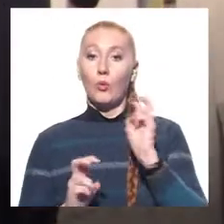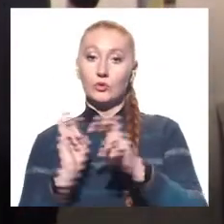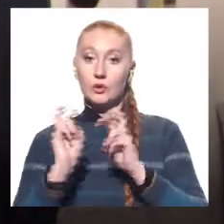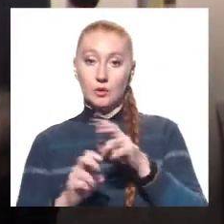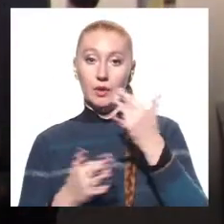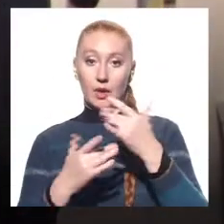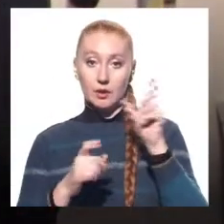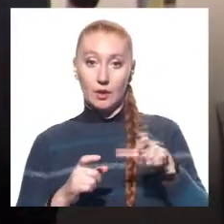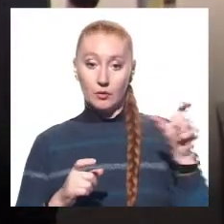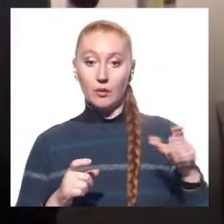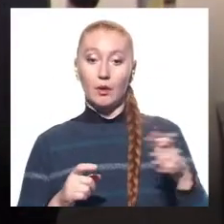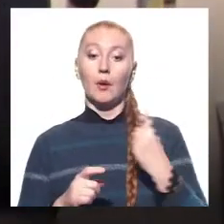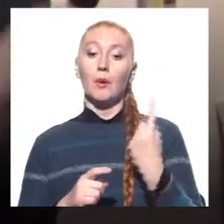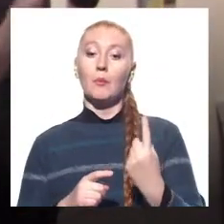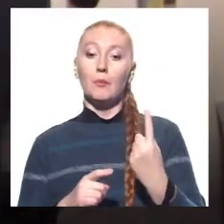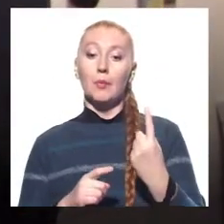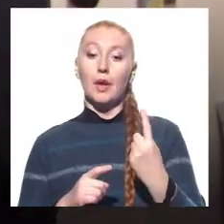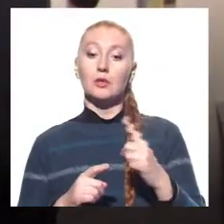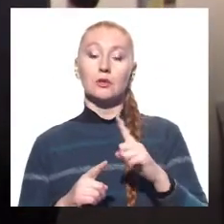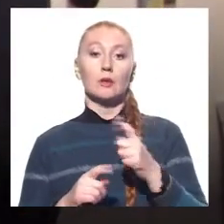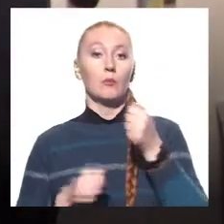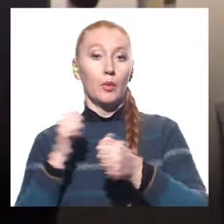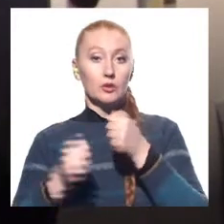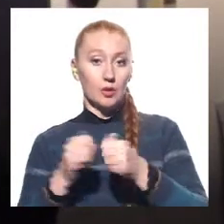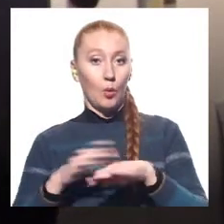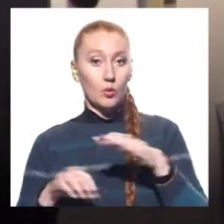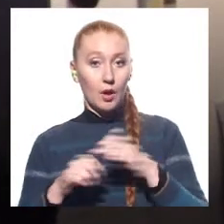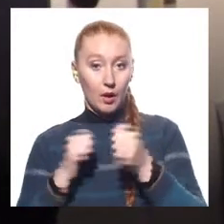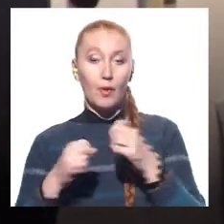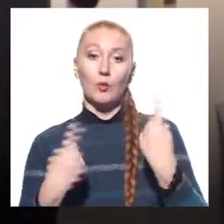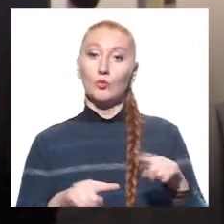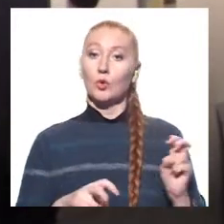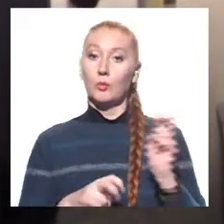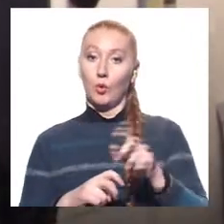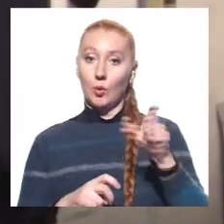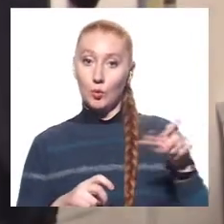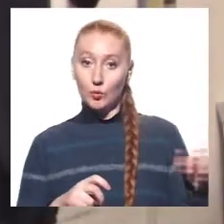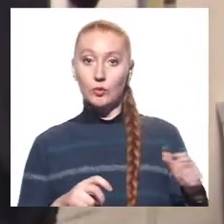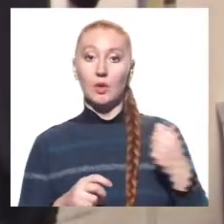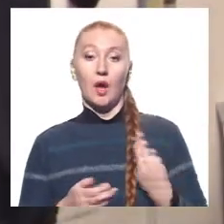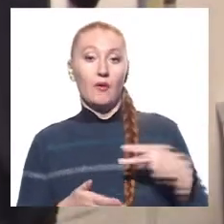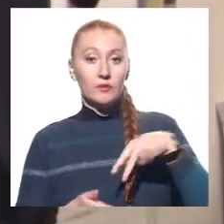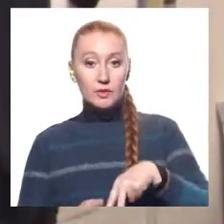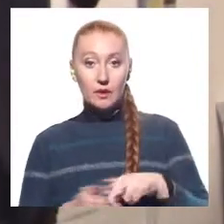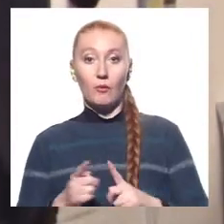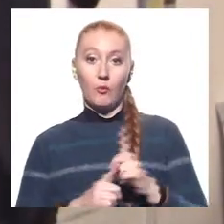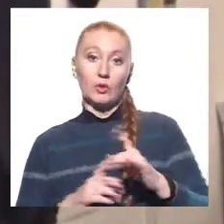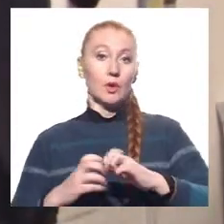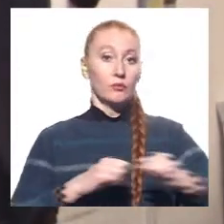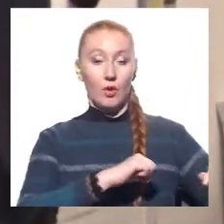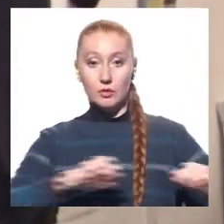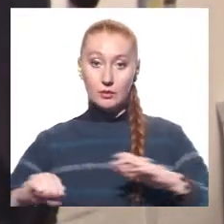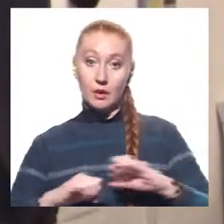людей. Перший Владислава починає бити кулаками, підходять інші люди. Я встав, почав їх